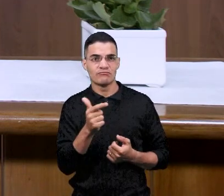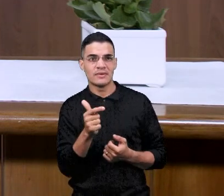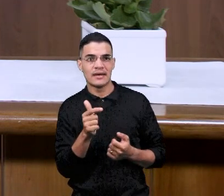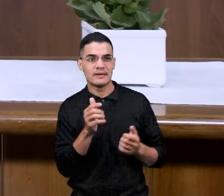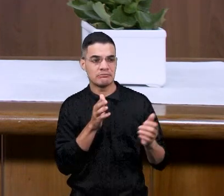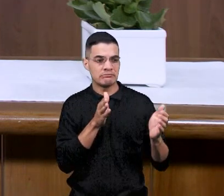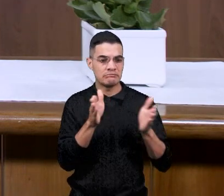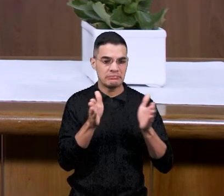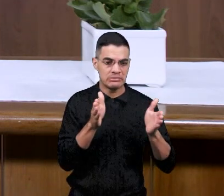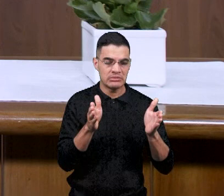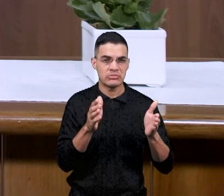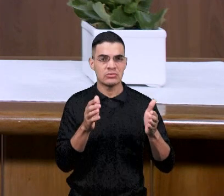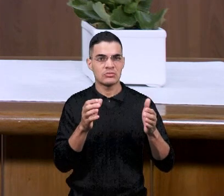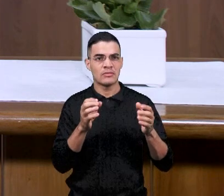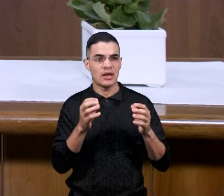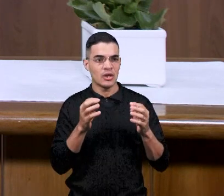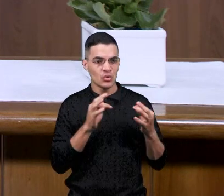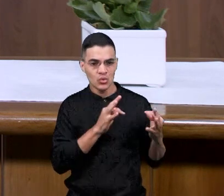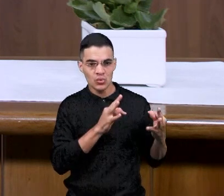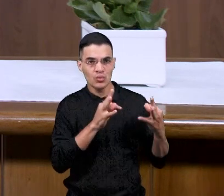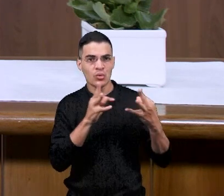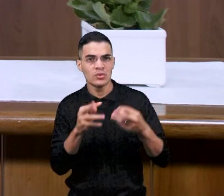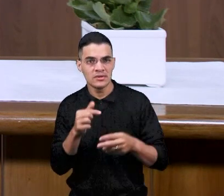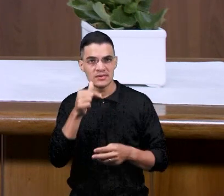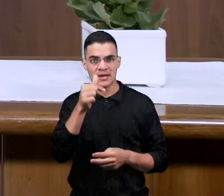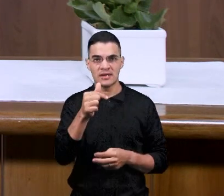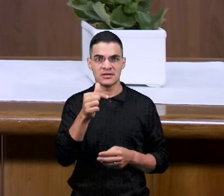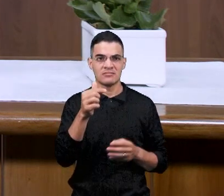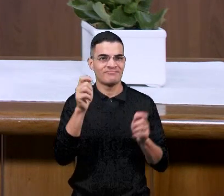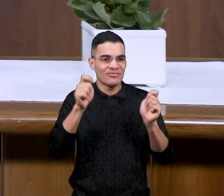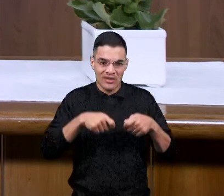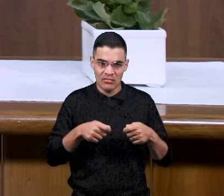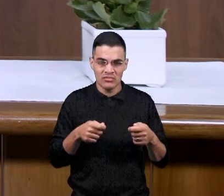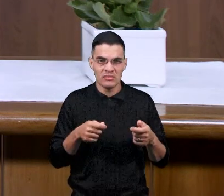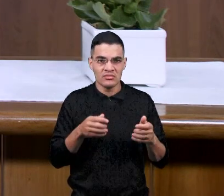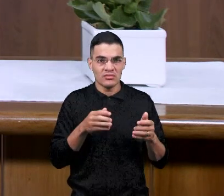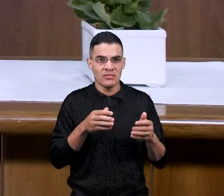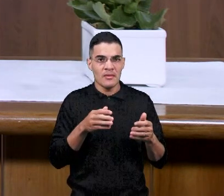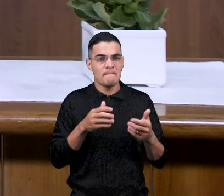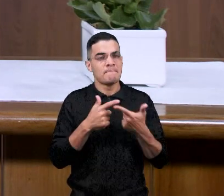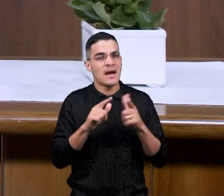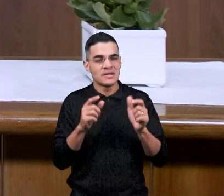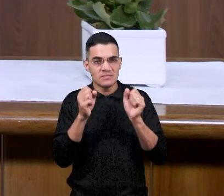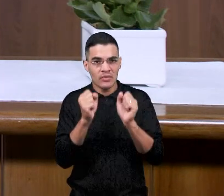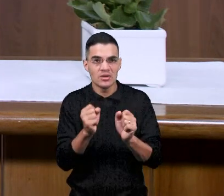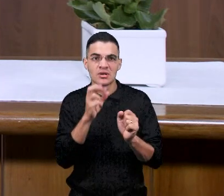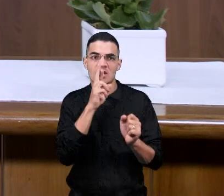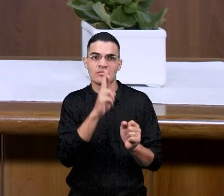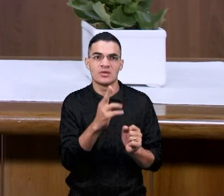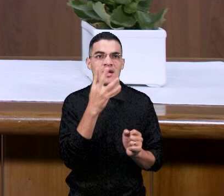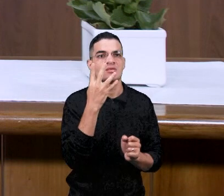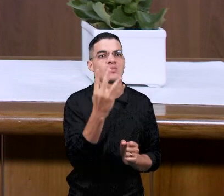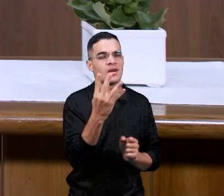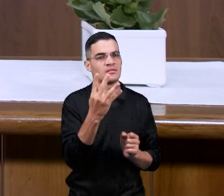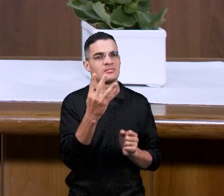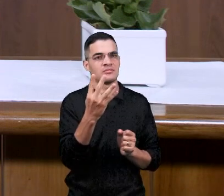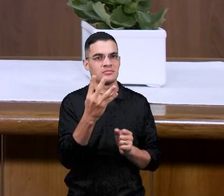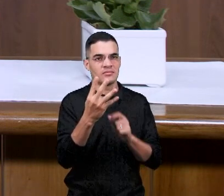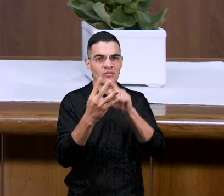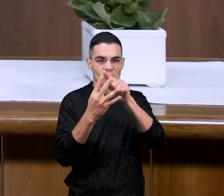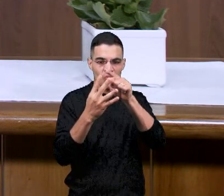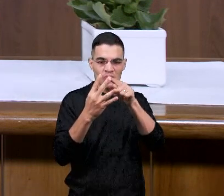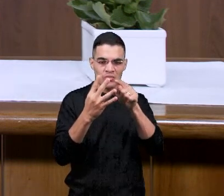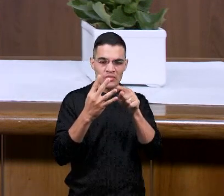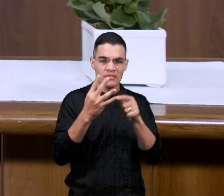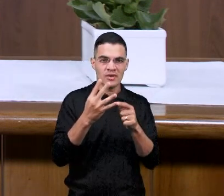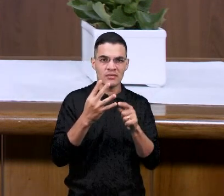toutes les 7, vous allez répondre les 4 premières pour le prochain week-end. Les 4 premières.